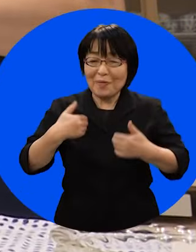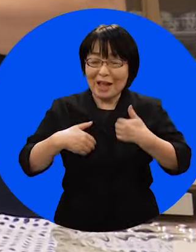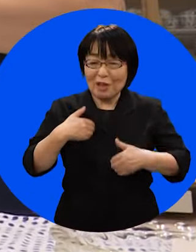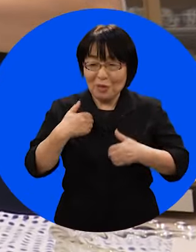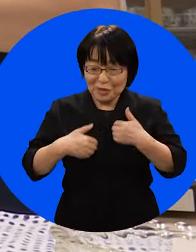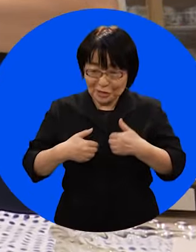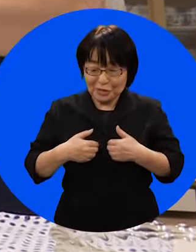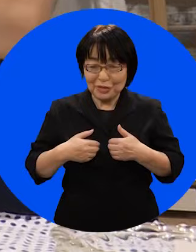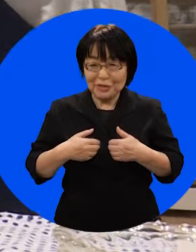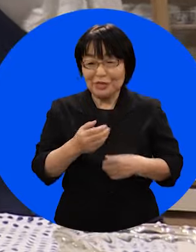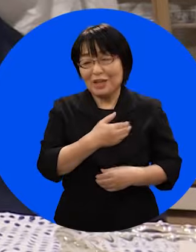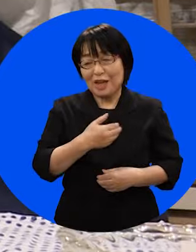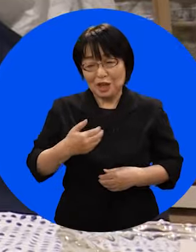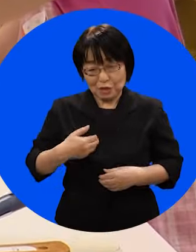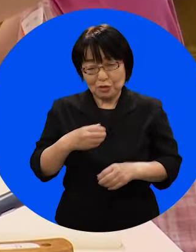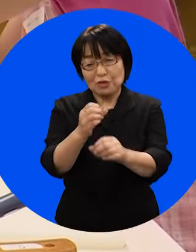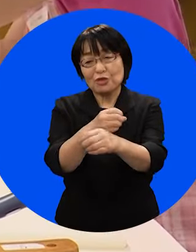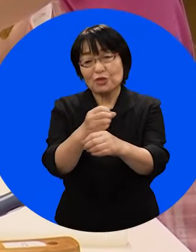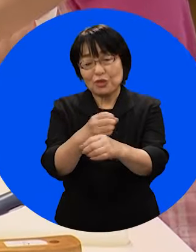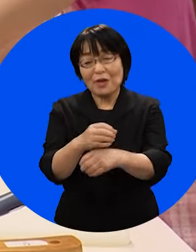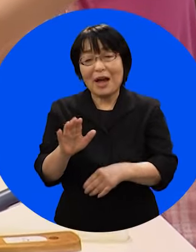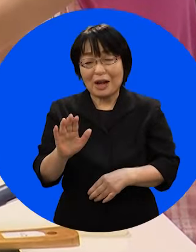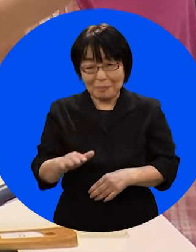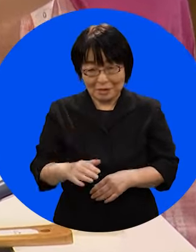で賑やかに調理が進みました。